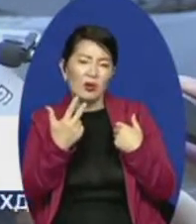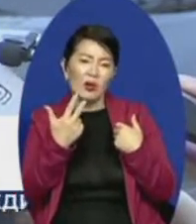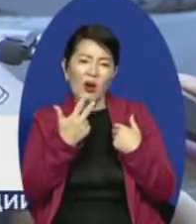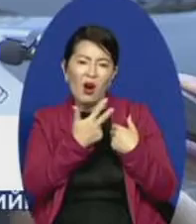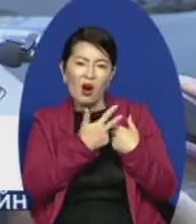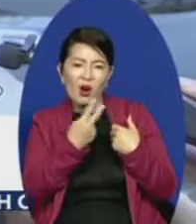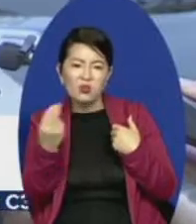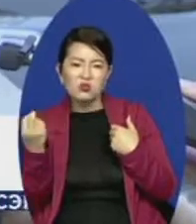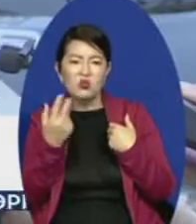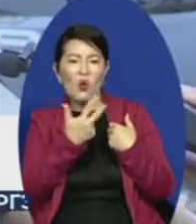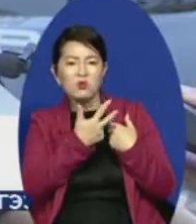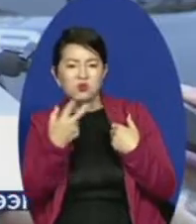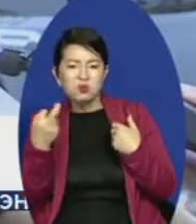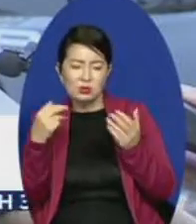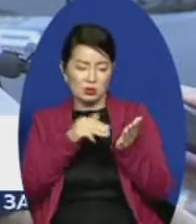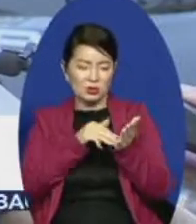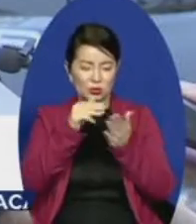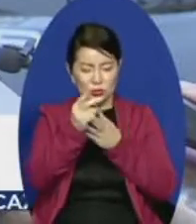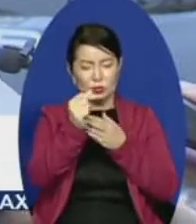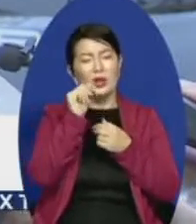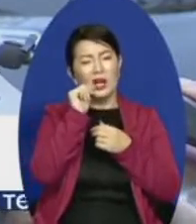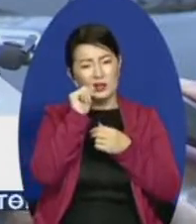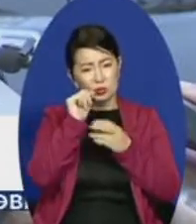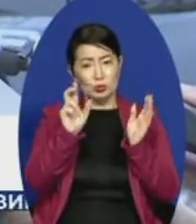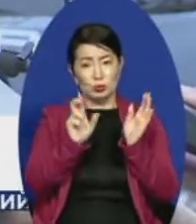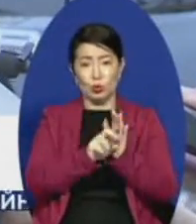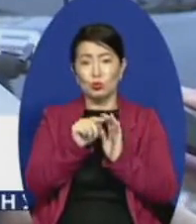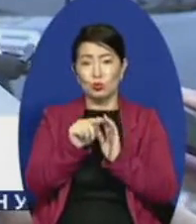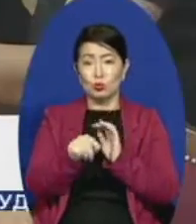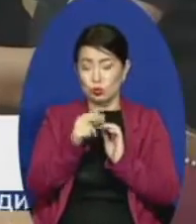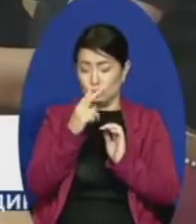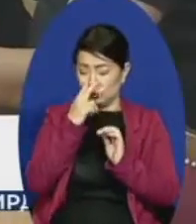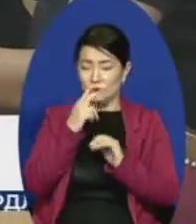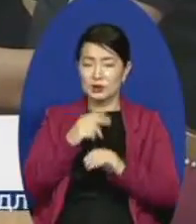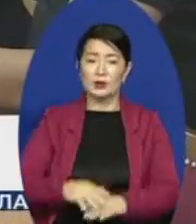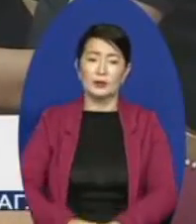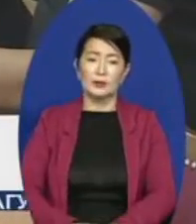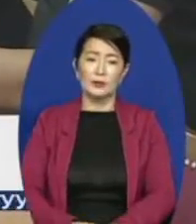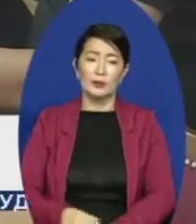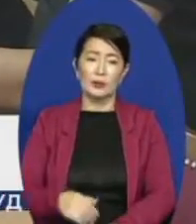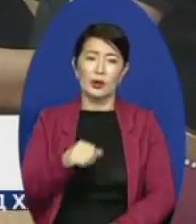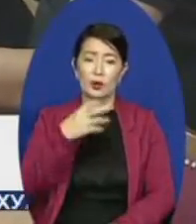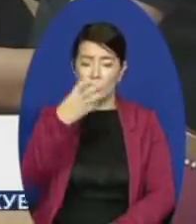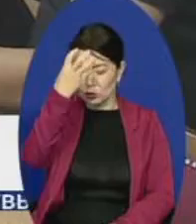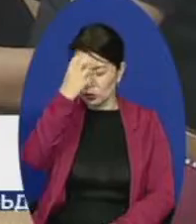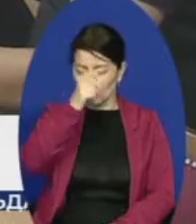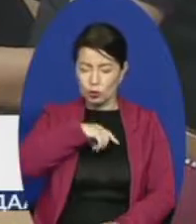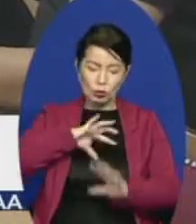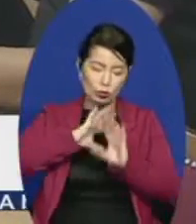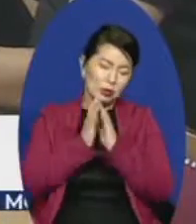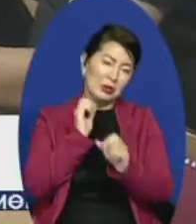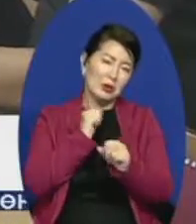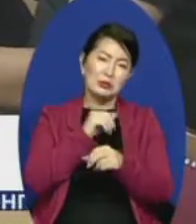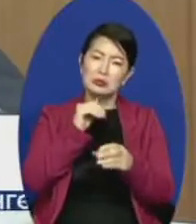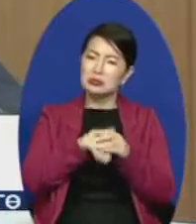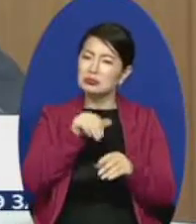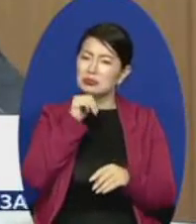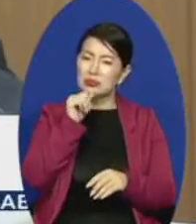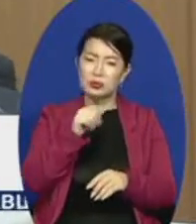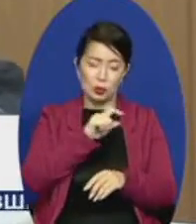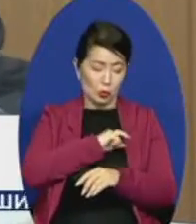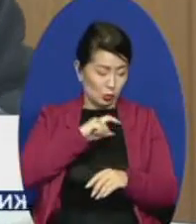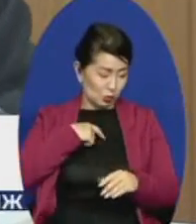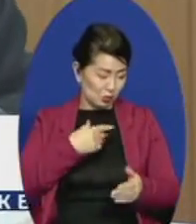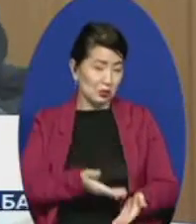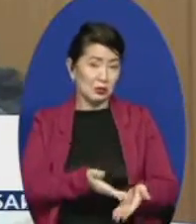2-3 орчим тэрбум төгрөгийн хэмнэлт бодтой үүсэх нөхцөл нь бий болж байна гэж ингэж бол үзээд байгаа. Төр өөрөө бүхэл үйл ажиллагаанд оролцдог биш. Хувийн хвшлийг дэмжих